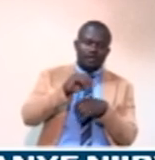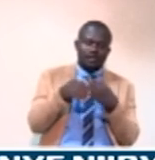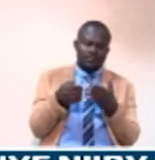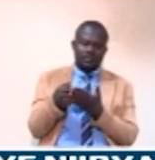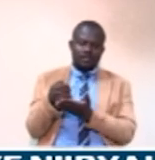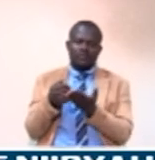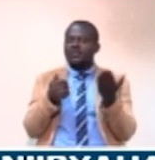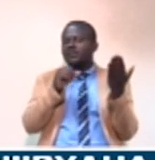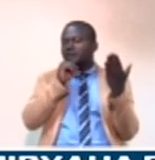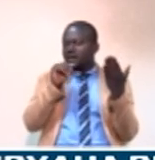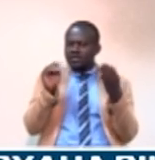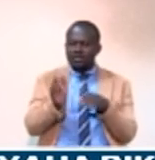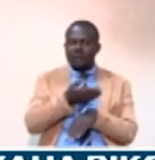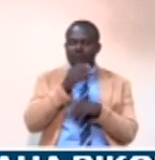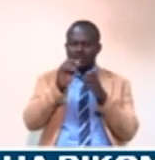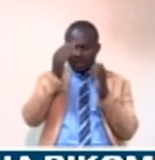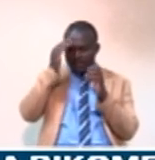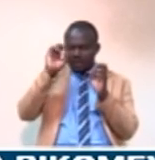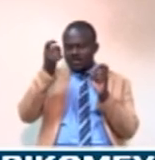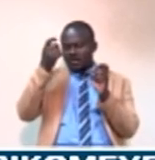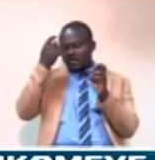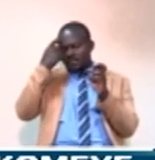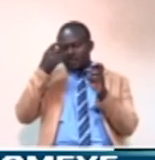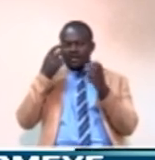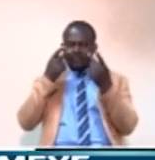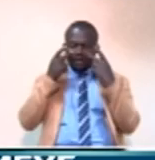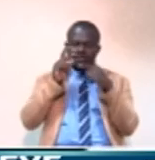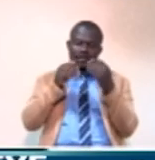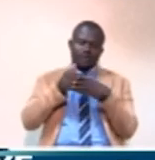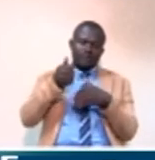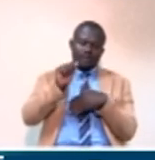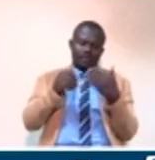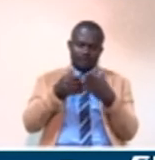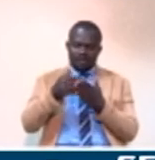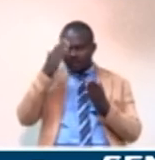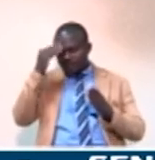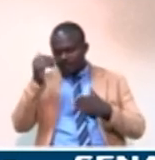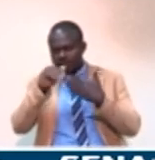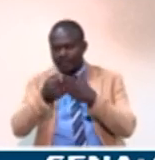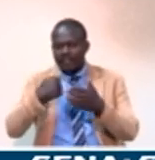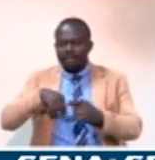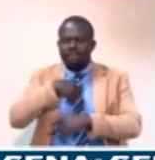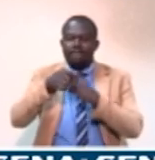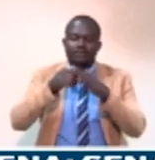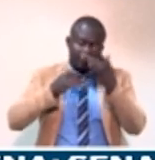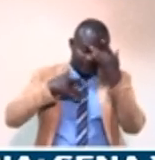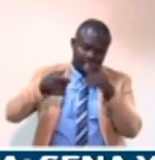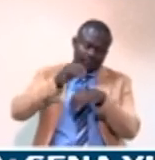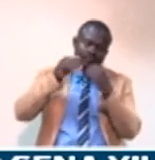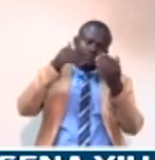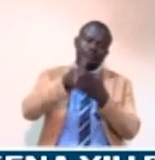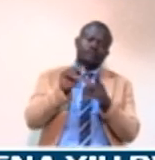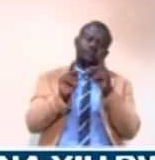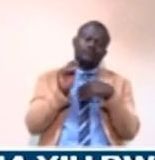kwiyongera ntago kabuza yuko, kubera ko guverinoma irebera abaturage bayo iravuga ati aho kugira ngo dukomeze icyorezo kiyongere kigere no kuri